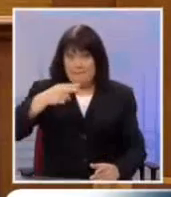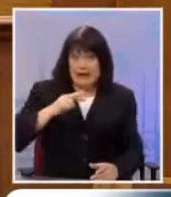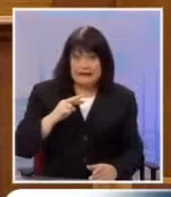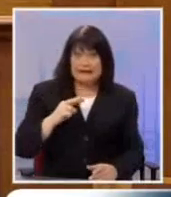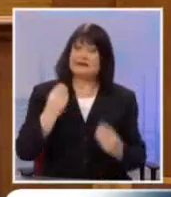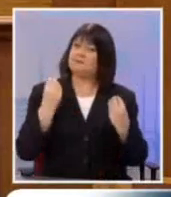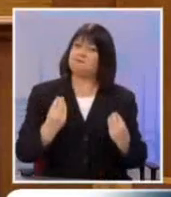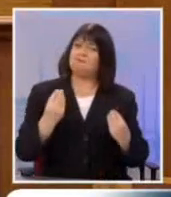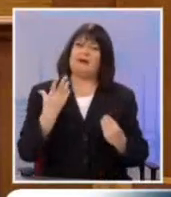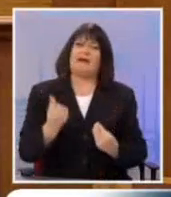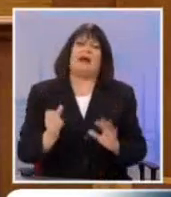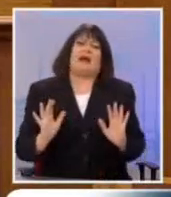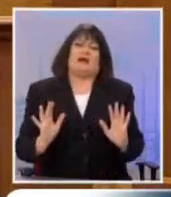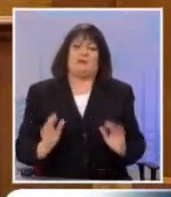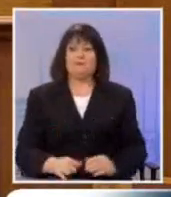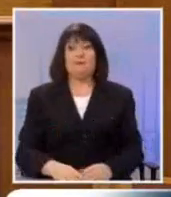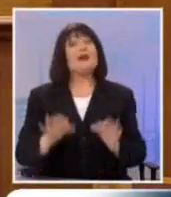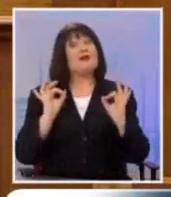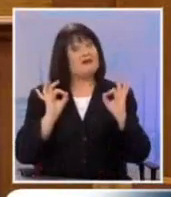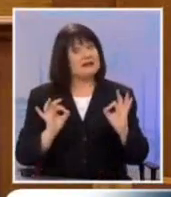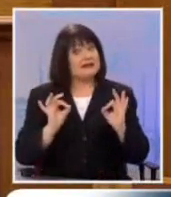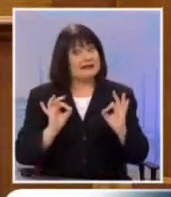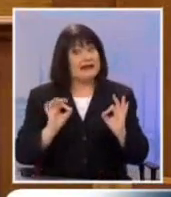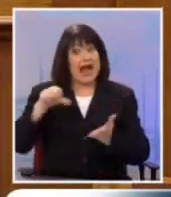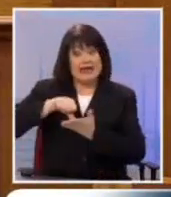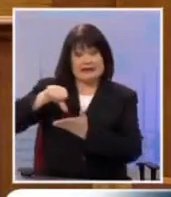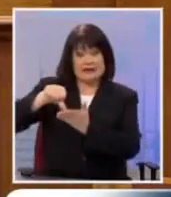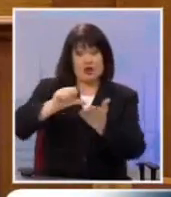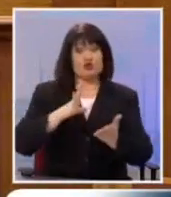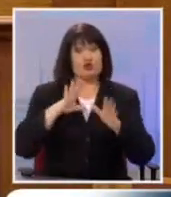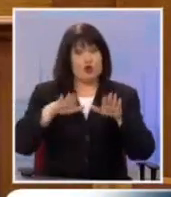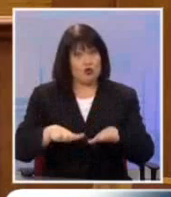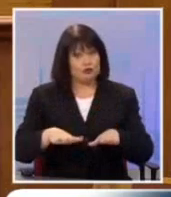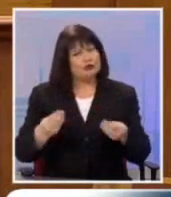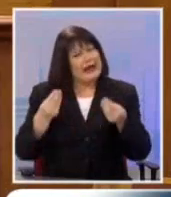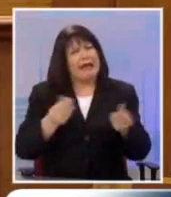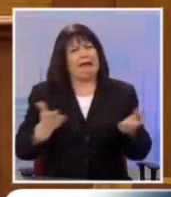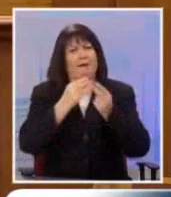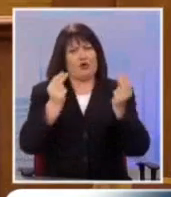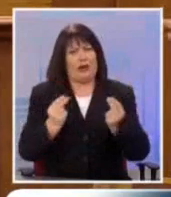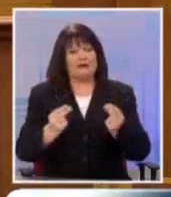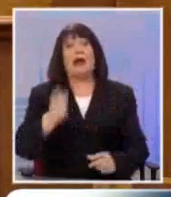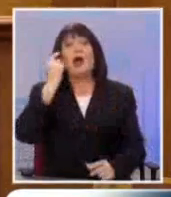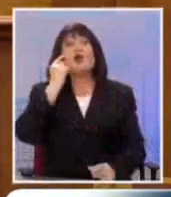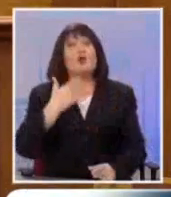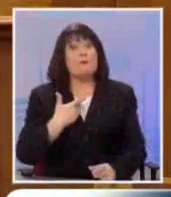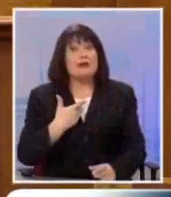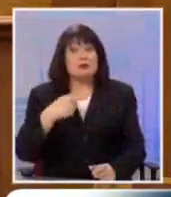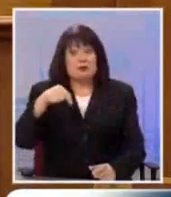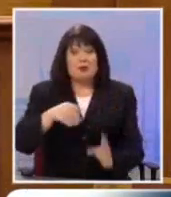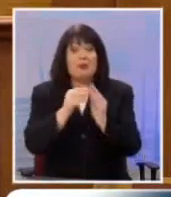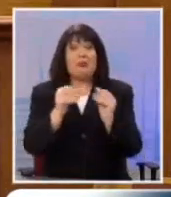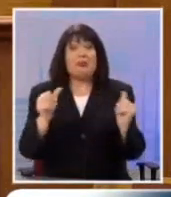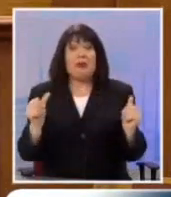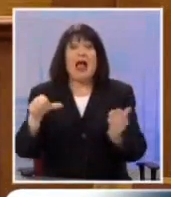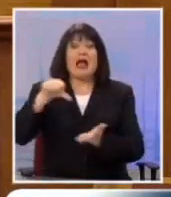καλό να υπάρχει. Βεβαίως όμως ο αστικός κόσμος έχει φέρει κάτι. αλλά νομίζω ότι τώρα χάνεται και